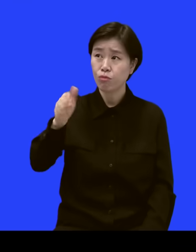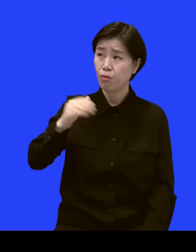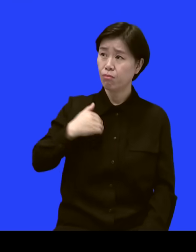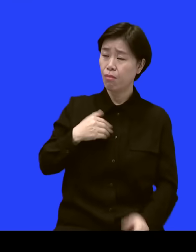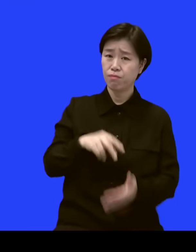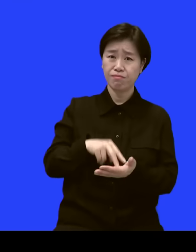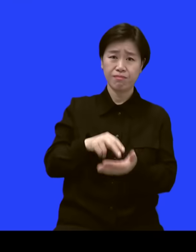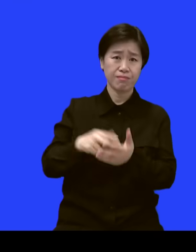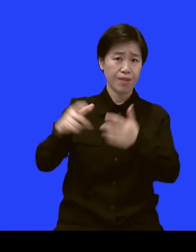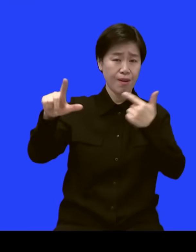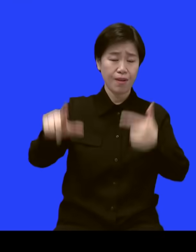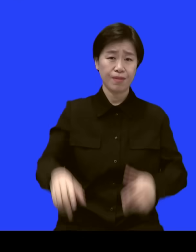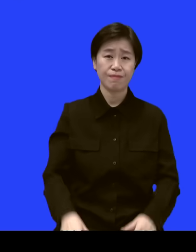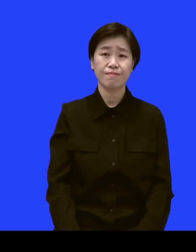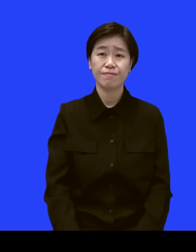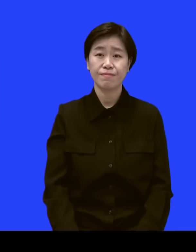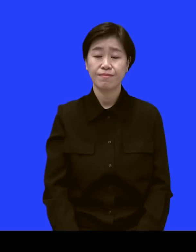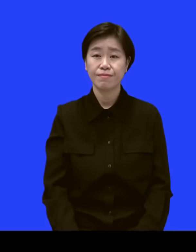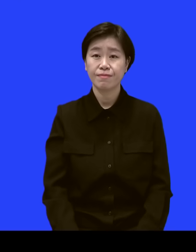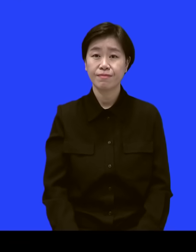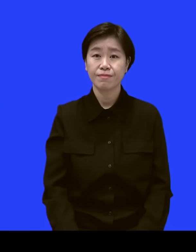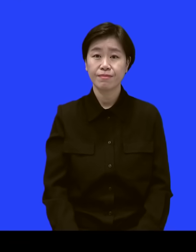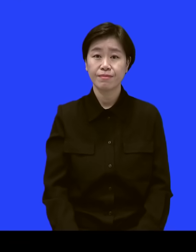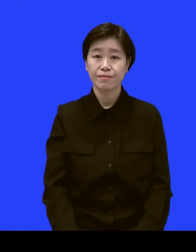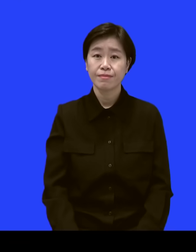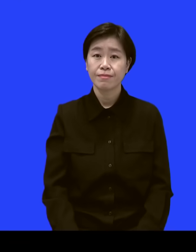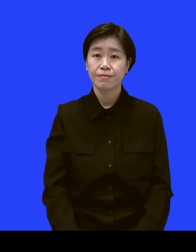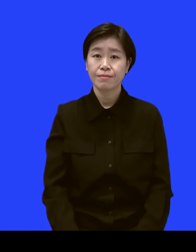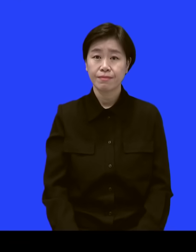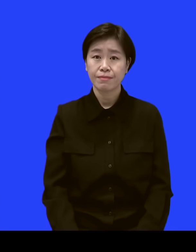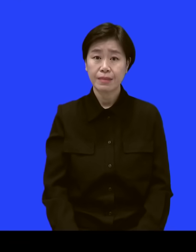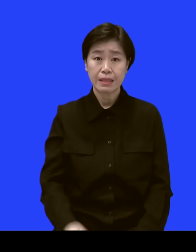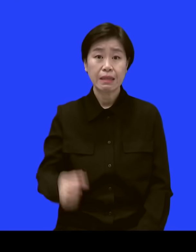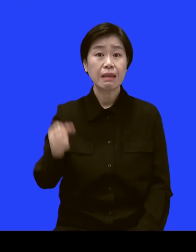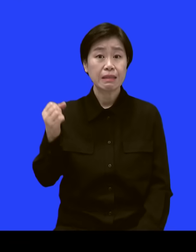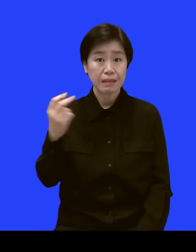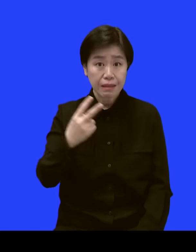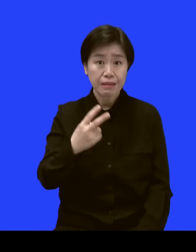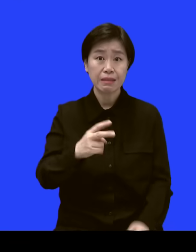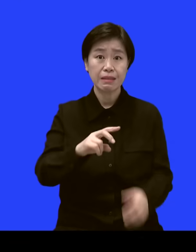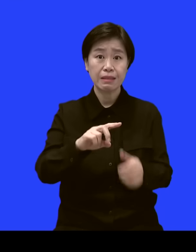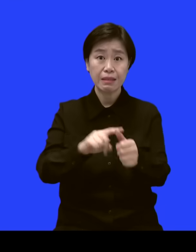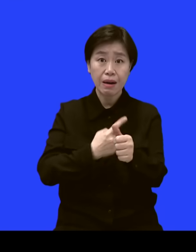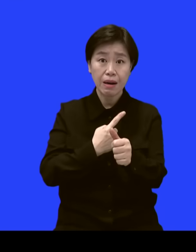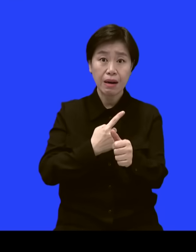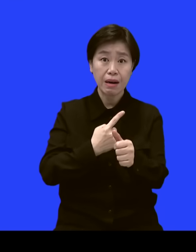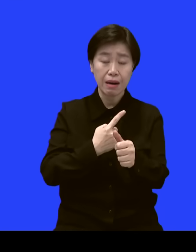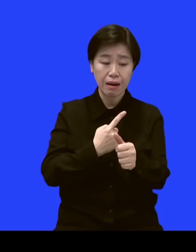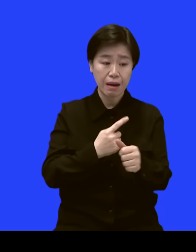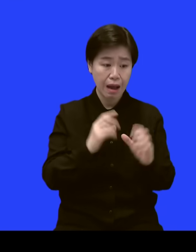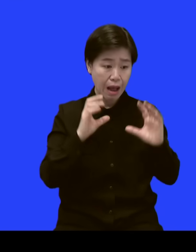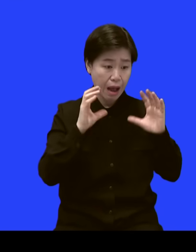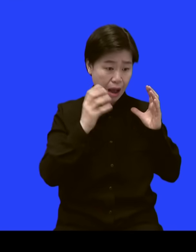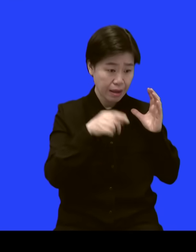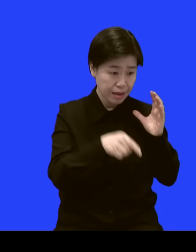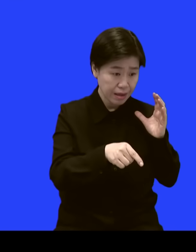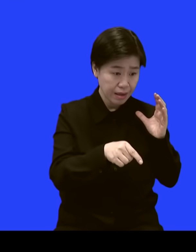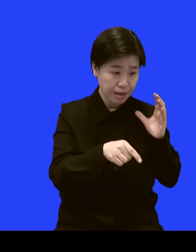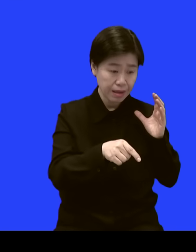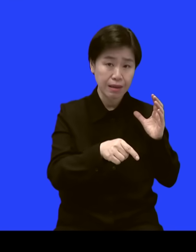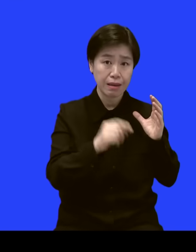아이 문제 무슨 다시 어린 시절 생각하면서 여러 가지 이유로 다시 또 우울감에 빠지는군요, 그냥. 네, 그러니까 글로 가는 게 너무 쉬운